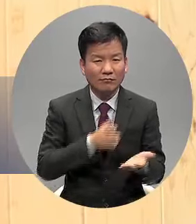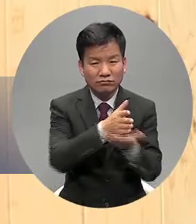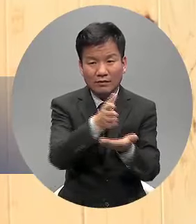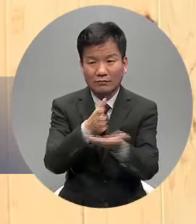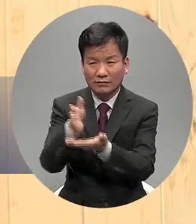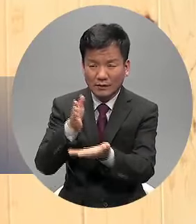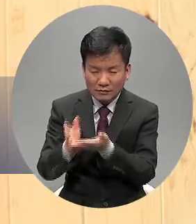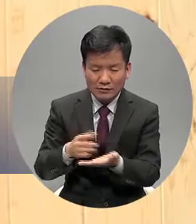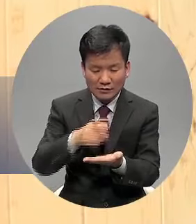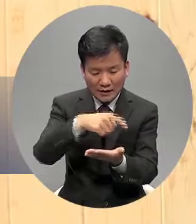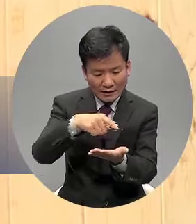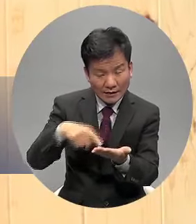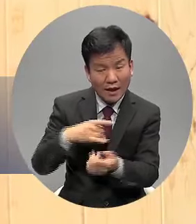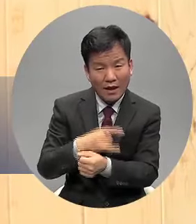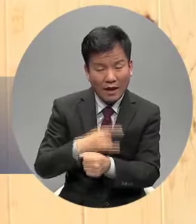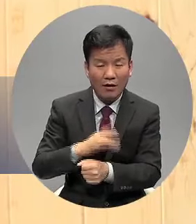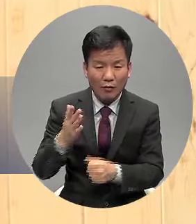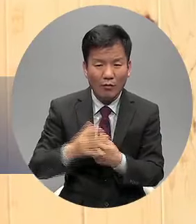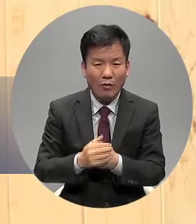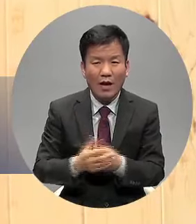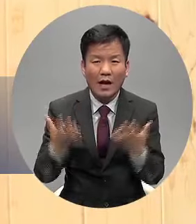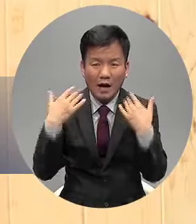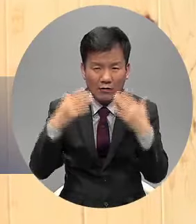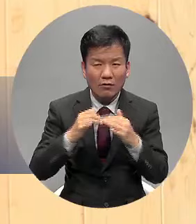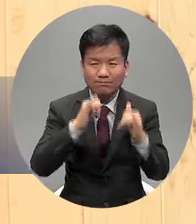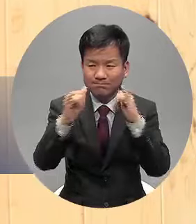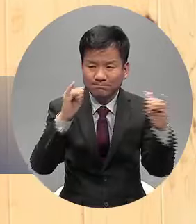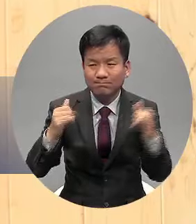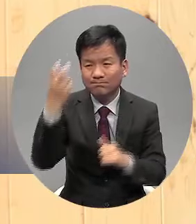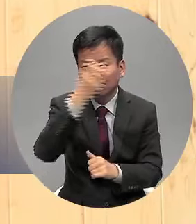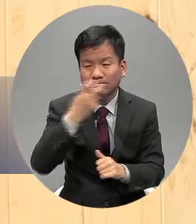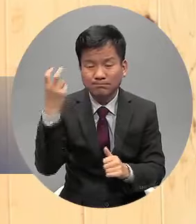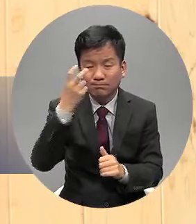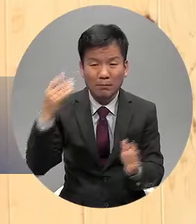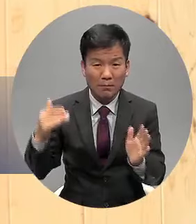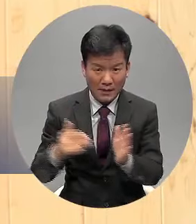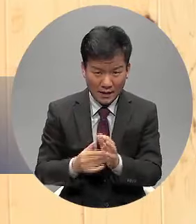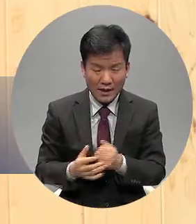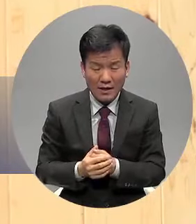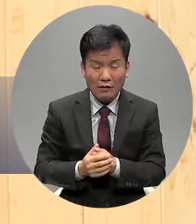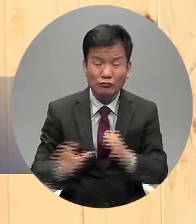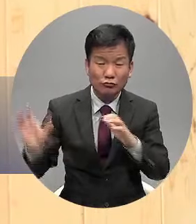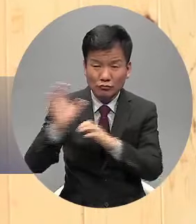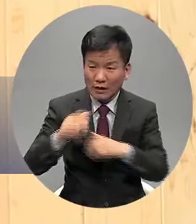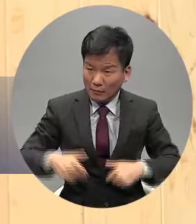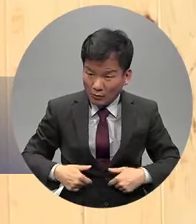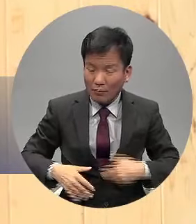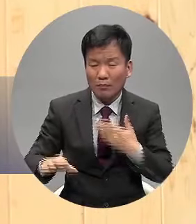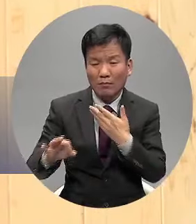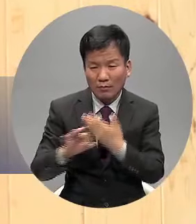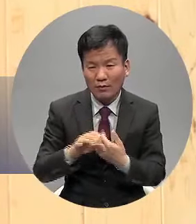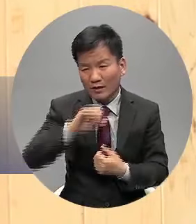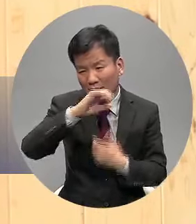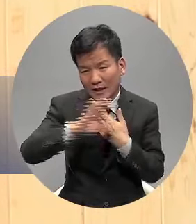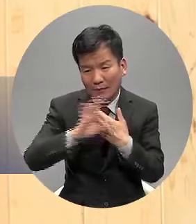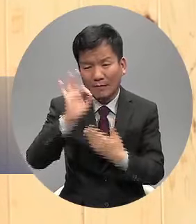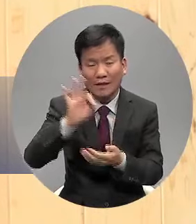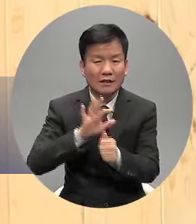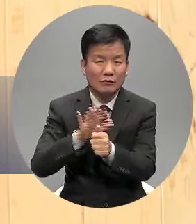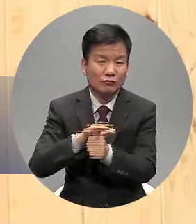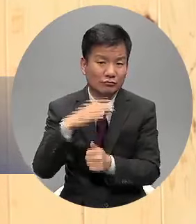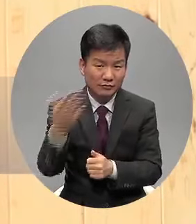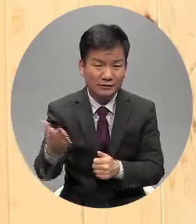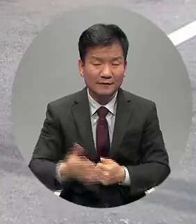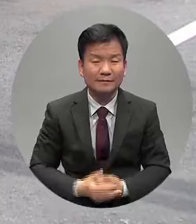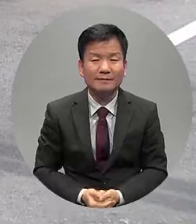해당 체크리스트를 만들어서 전 학교를 전수조사를 해가지고 만약에 추가 지원이 필요하면 예비비를 지원하도록